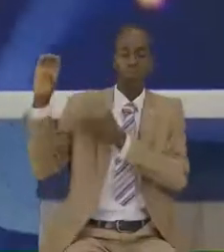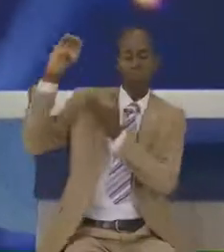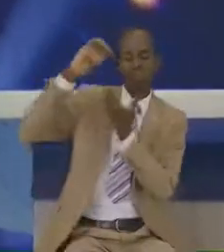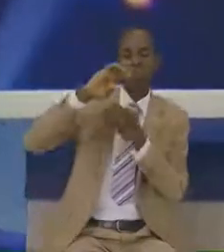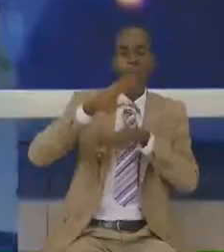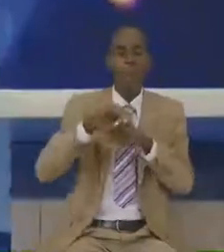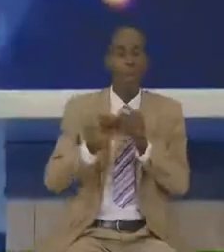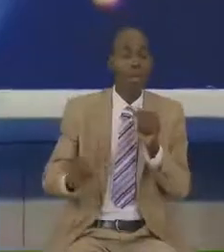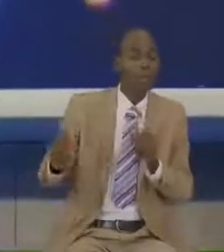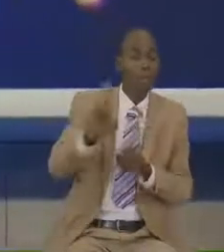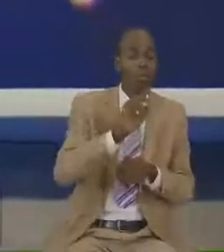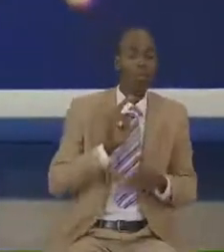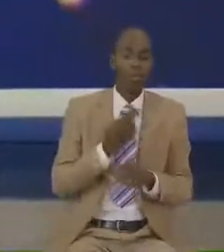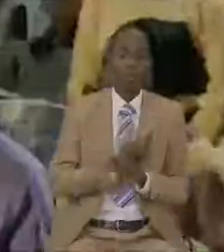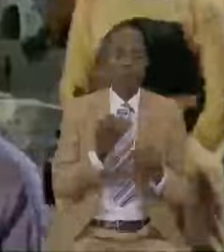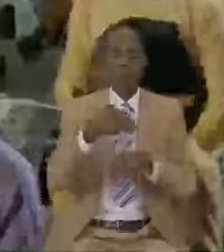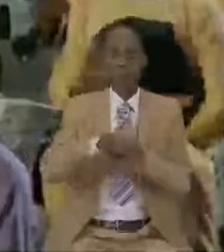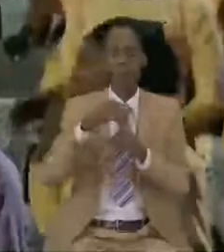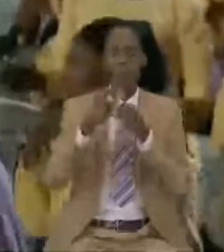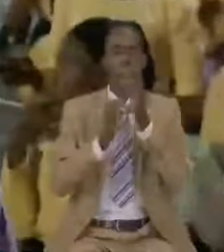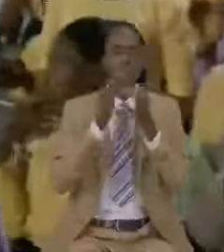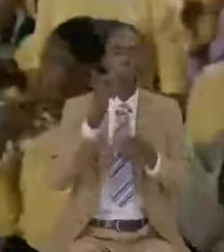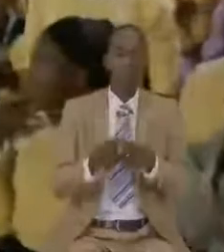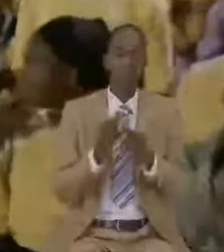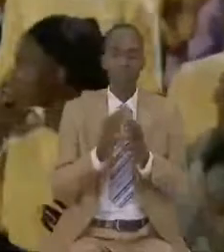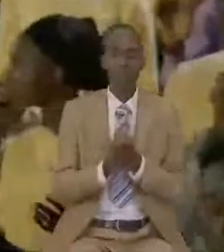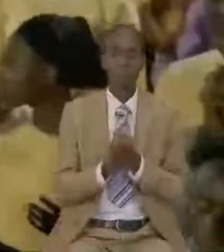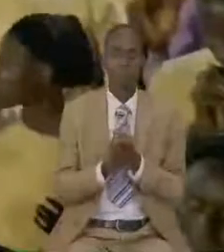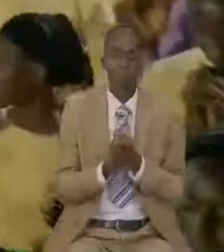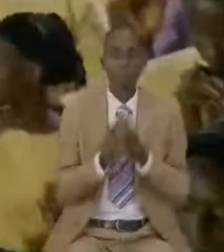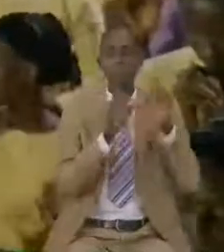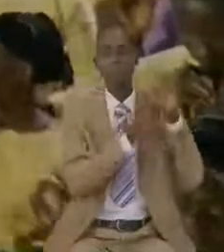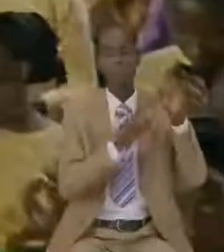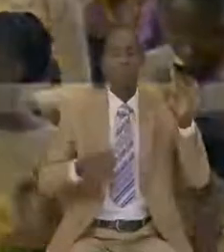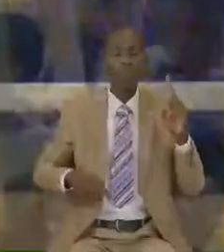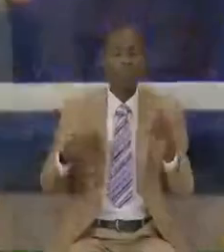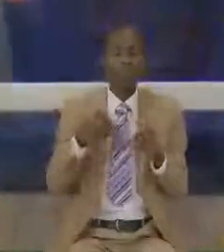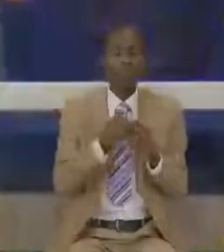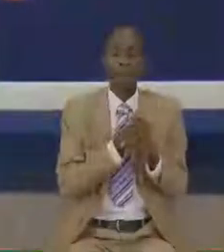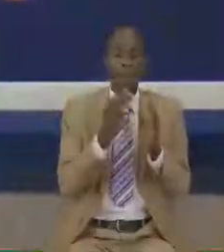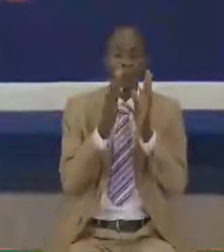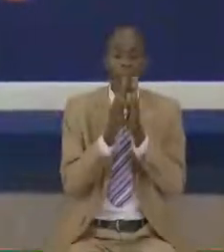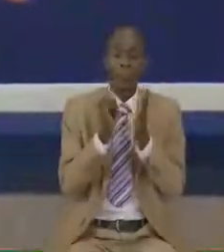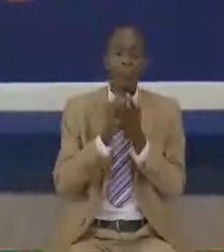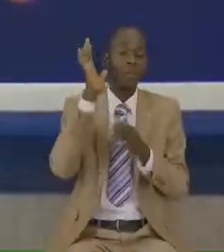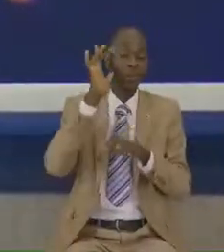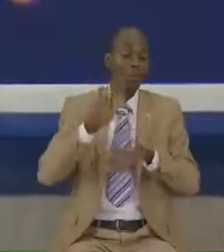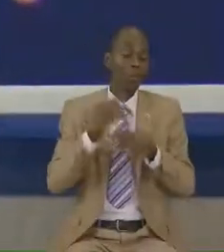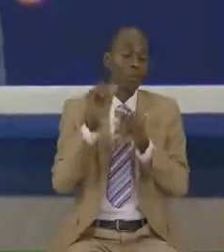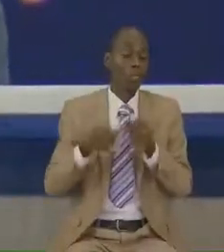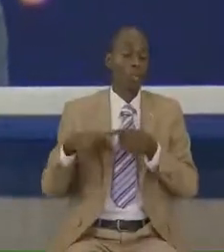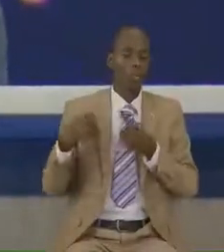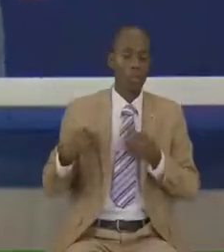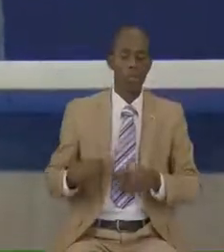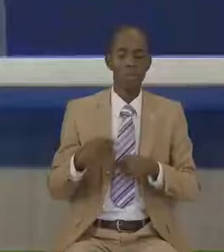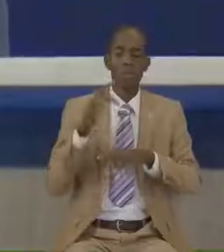besoin déverse sur chacun au nom de Jésus. Seigneur, nous prions que